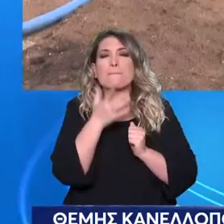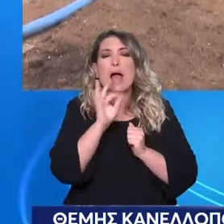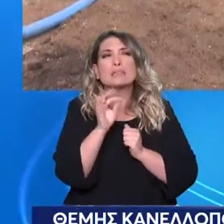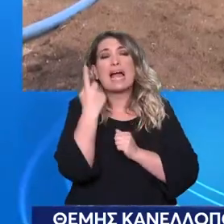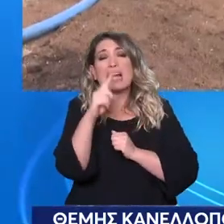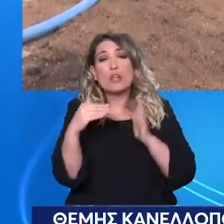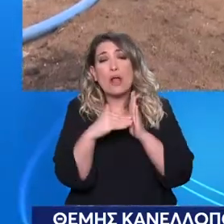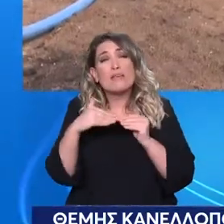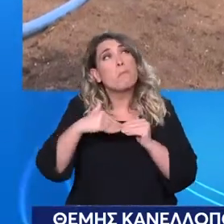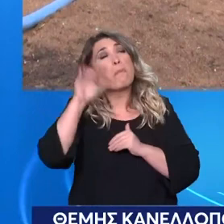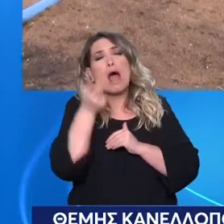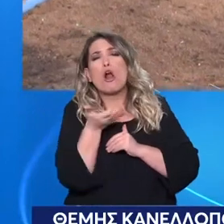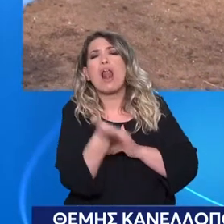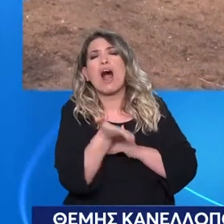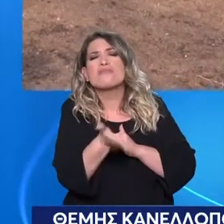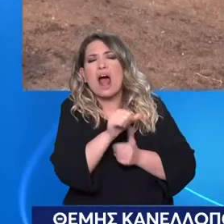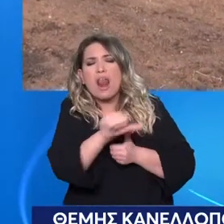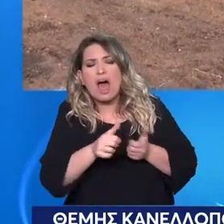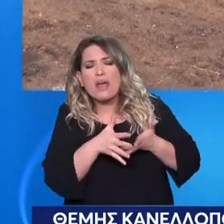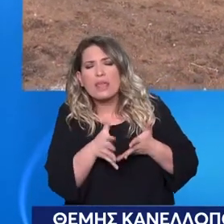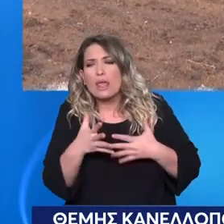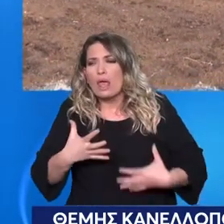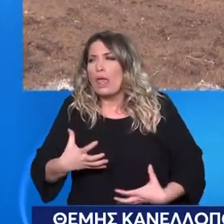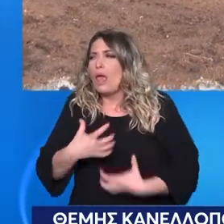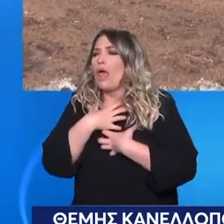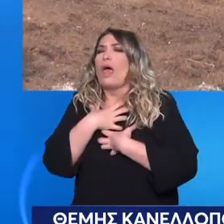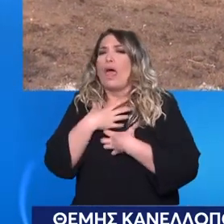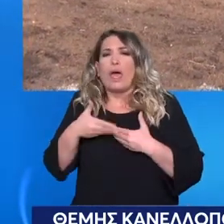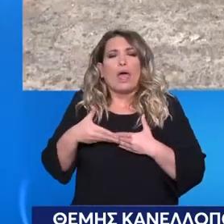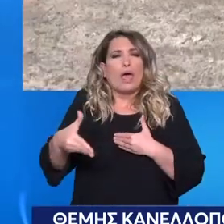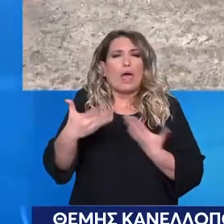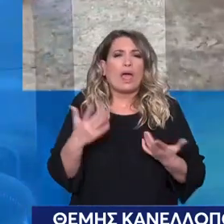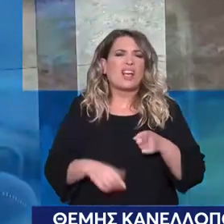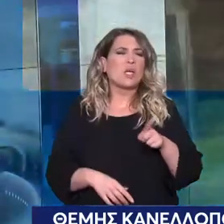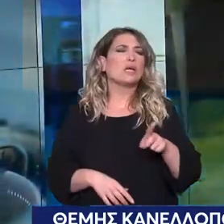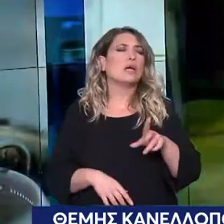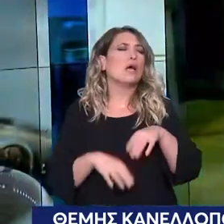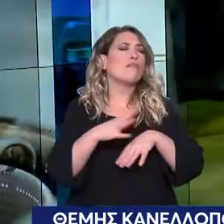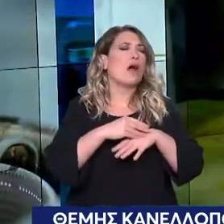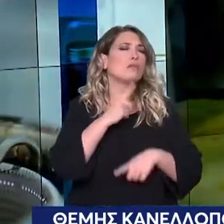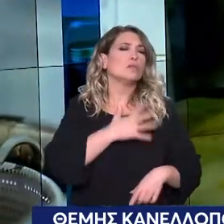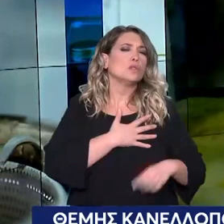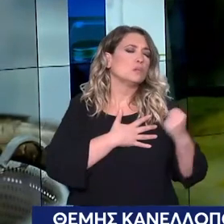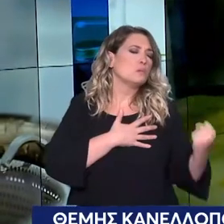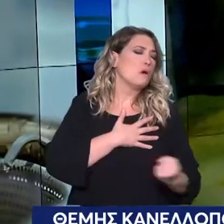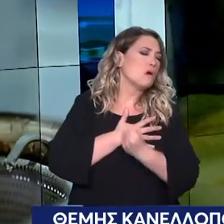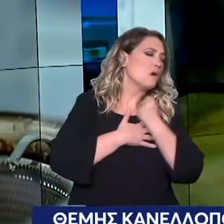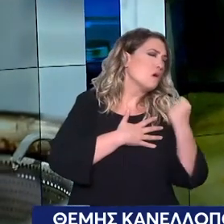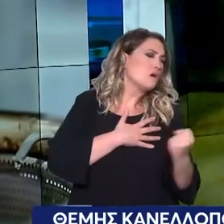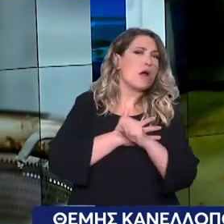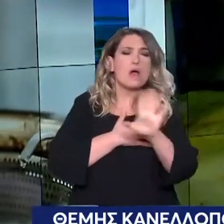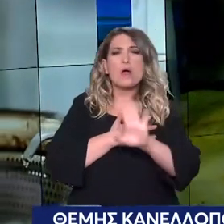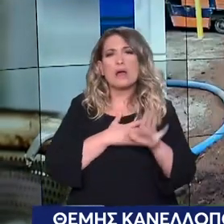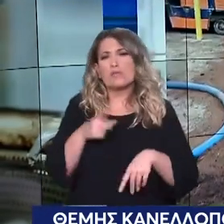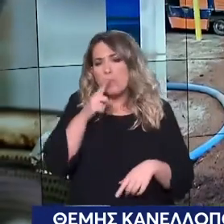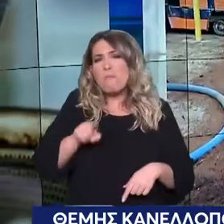σε απόγνωση, ζητάμε άμεσα μέτρα, η κατάσταση είναι τραγική. Πονάει η καρδιά μας, θέλω να σας πω. Όχι μόνο για κλοπή, για βανδαλισμό,